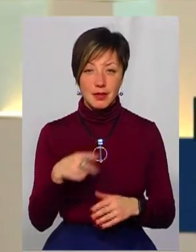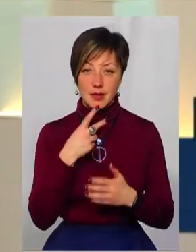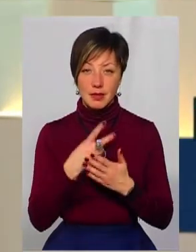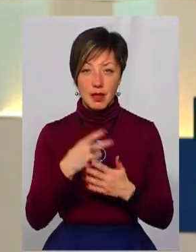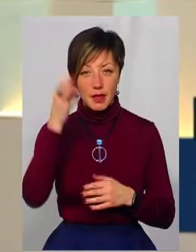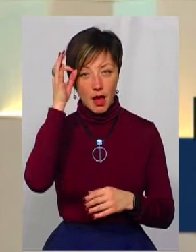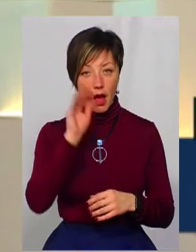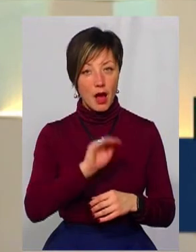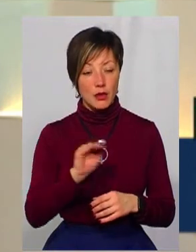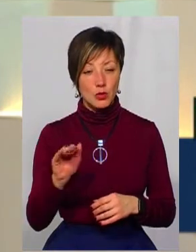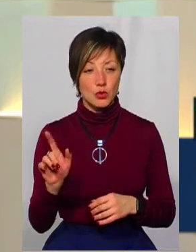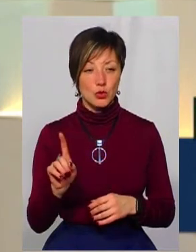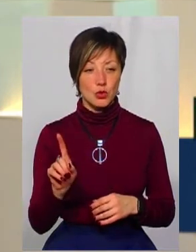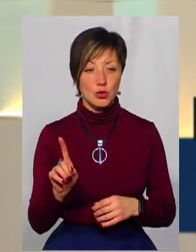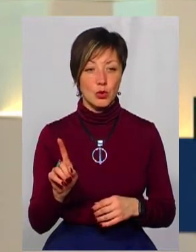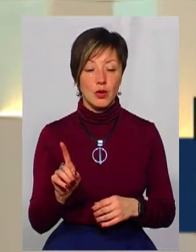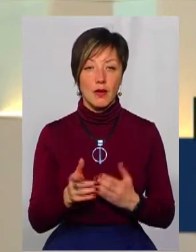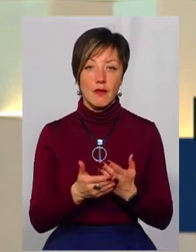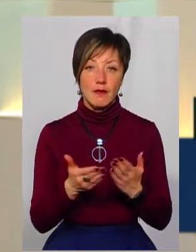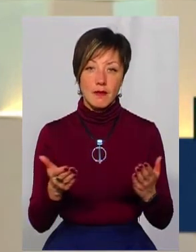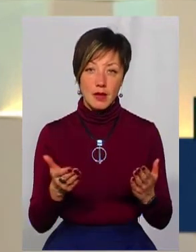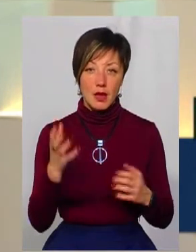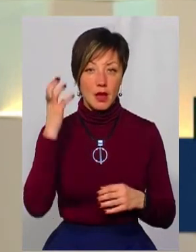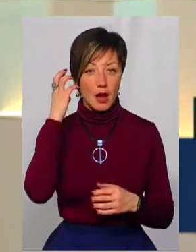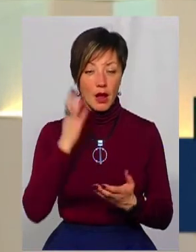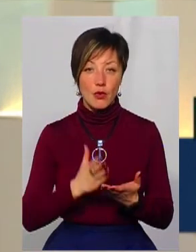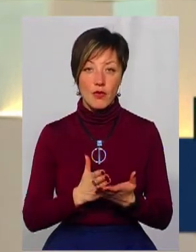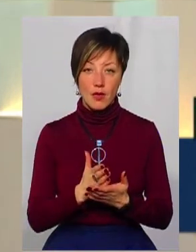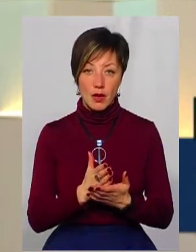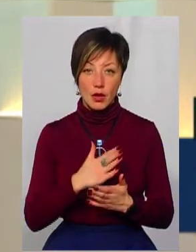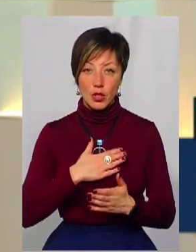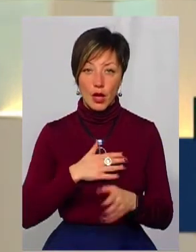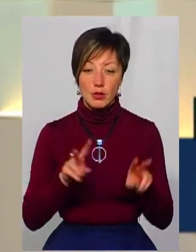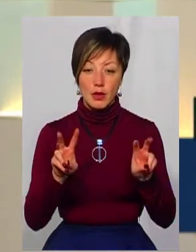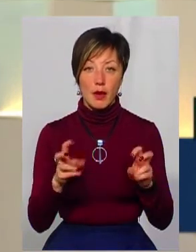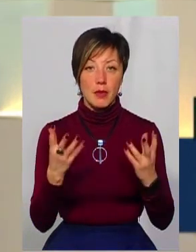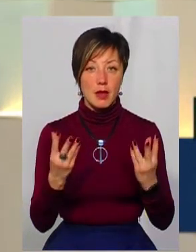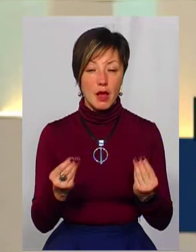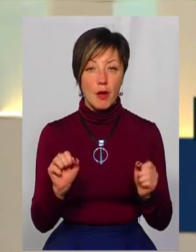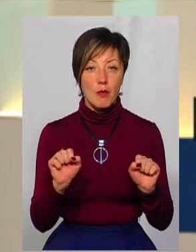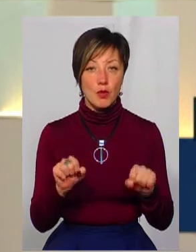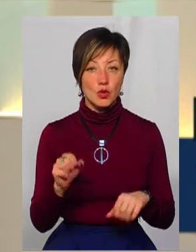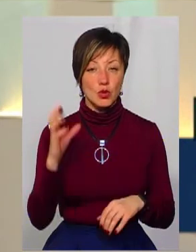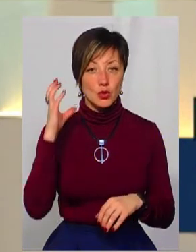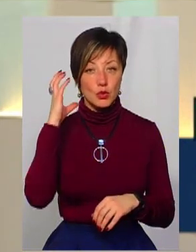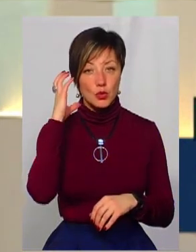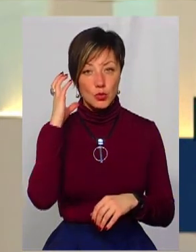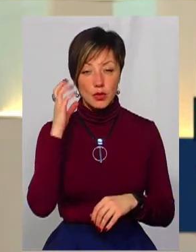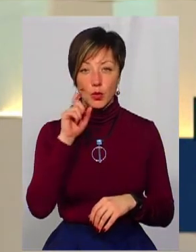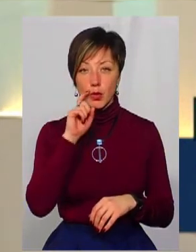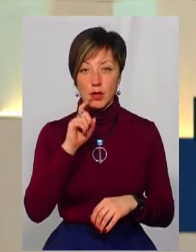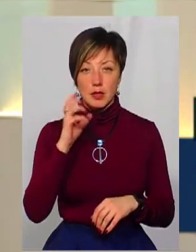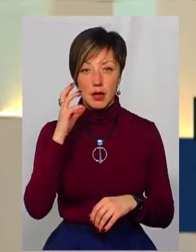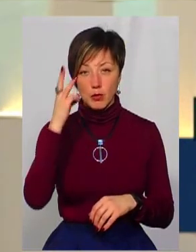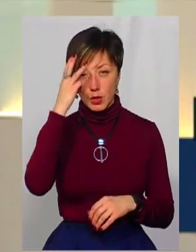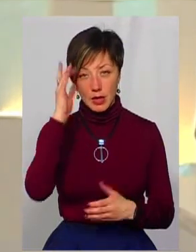я нагадую, що ви радіоверсію нашої «Теми дня» можете слухати в ефірі Українського